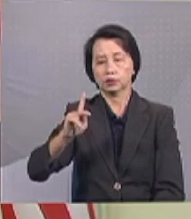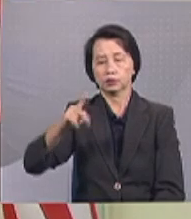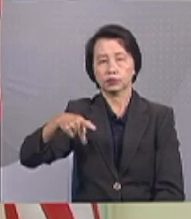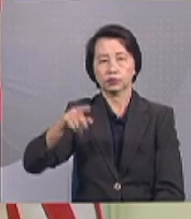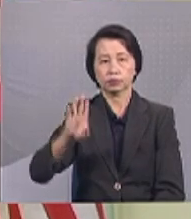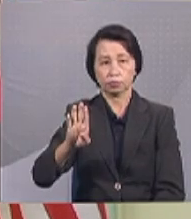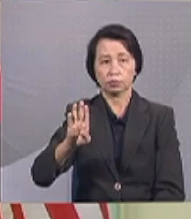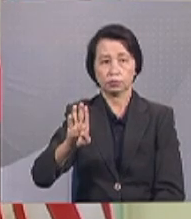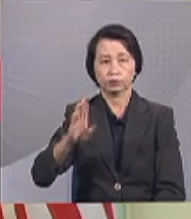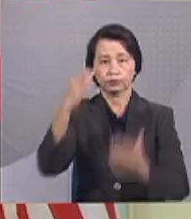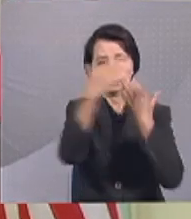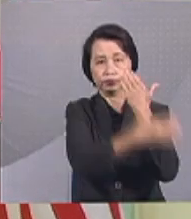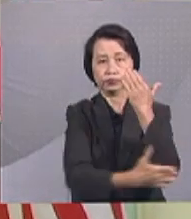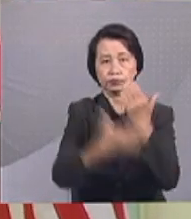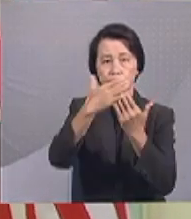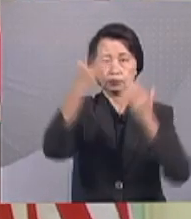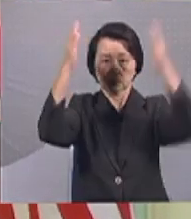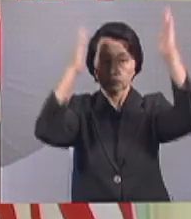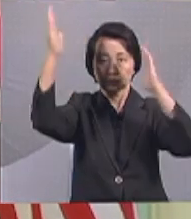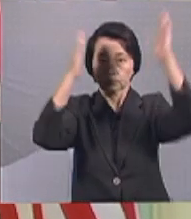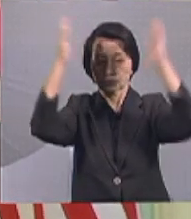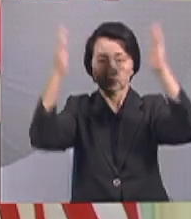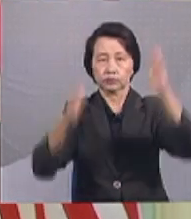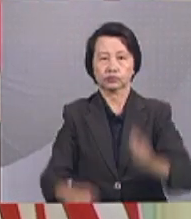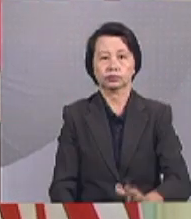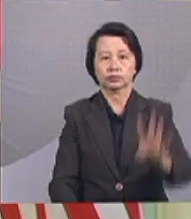PKPB di seluruh negara. Sebanyak